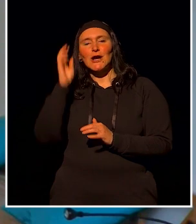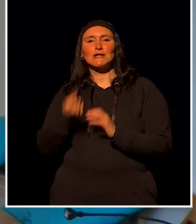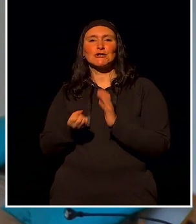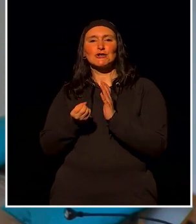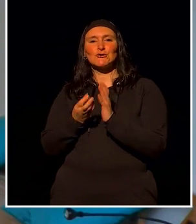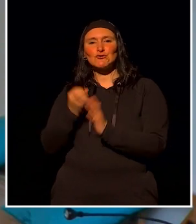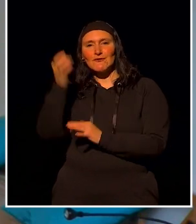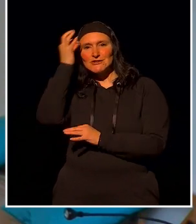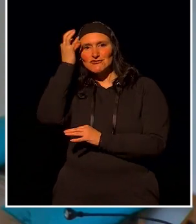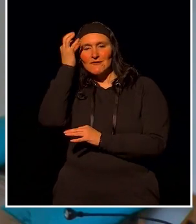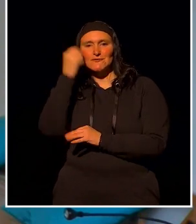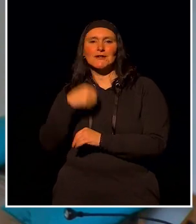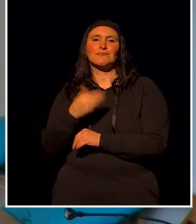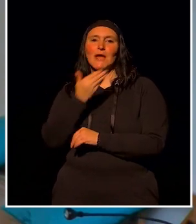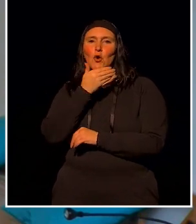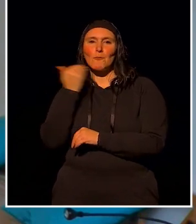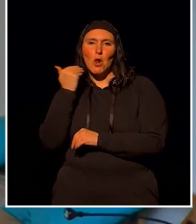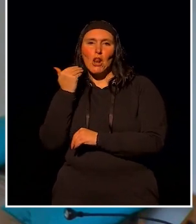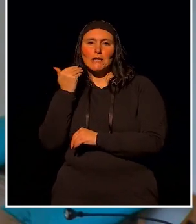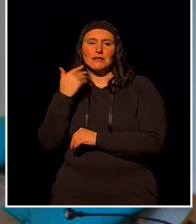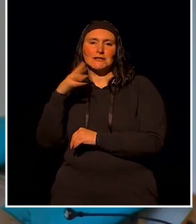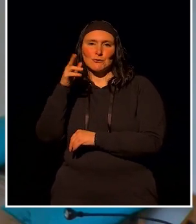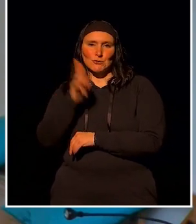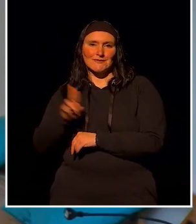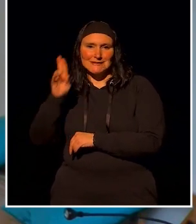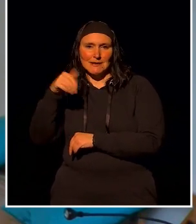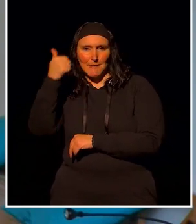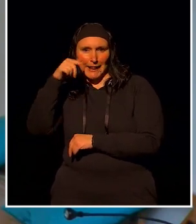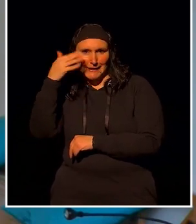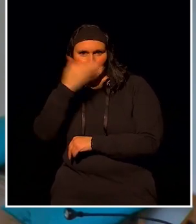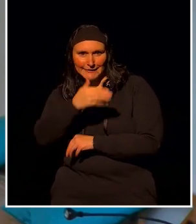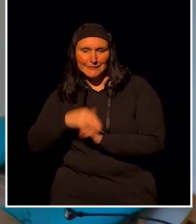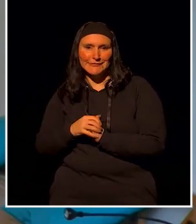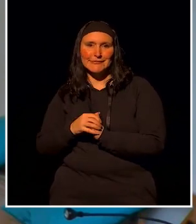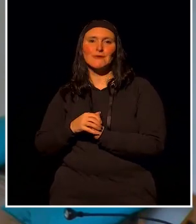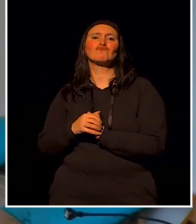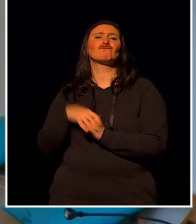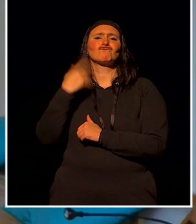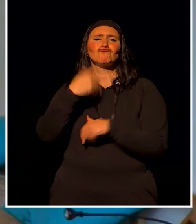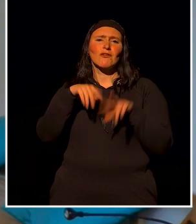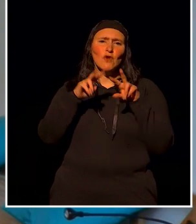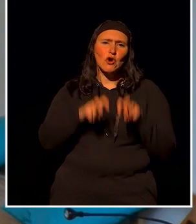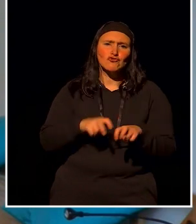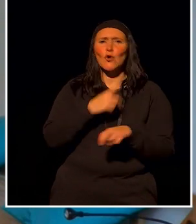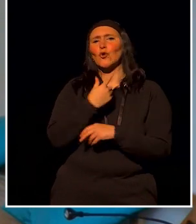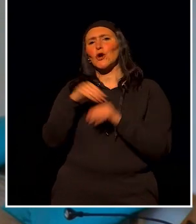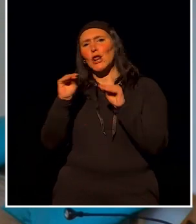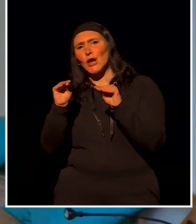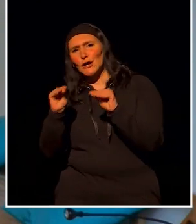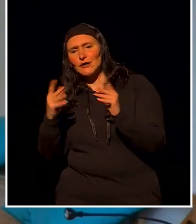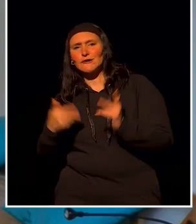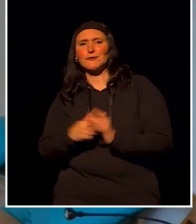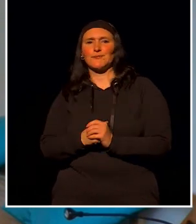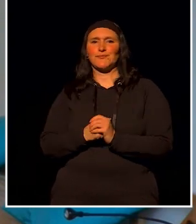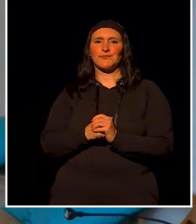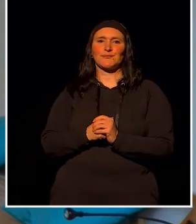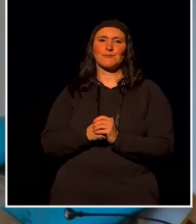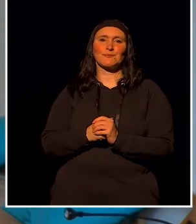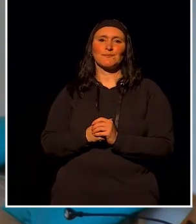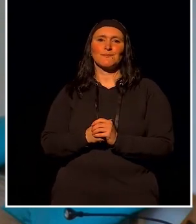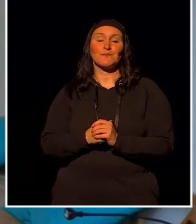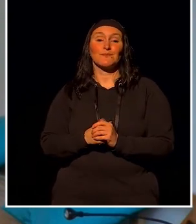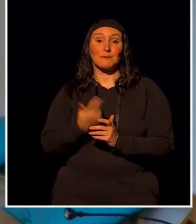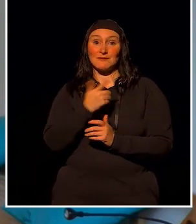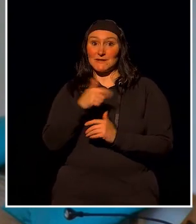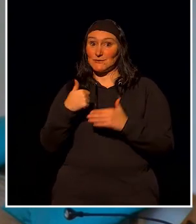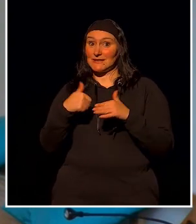der Humboldt-Universität zu Berlin geforscht und gelehrt. Er war von 2016